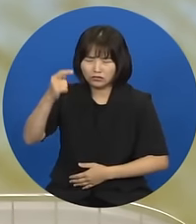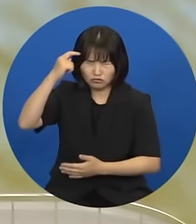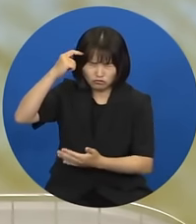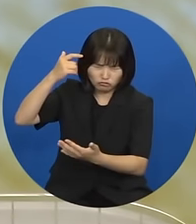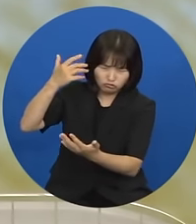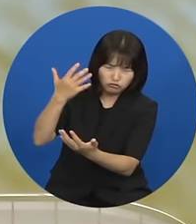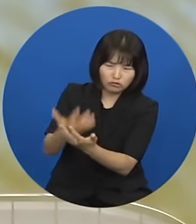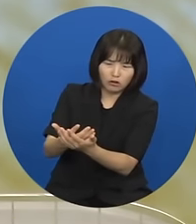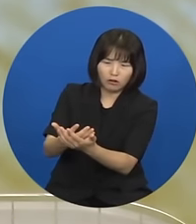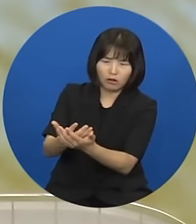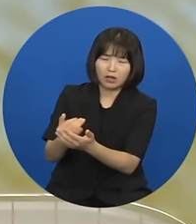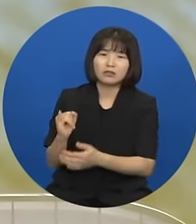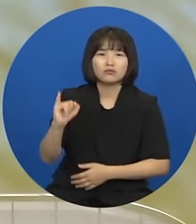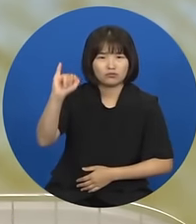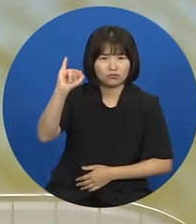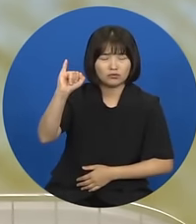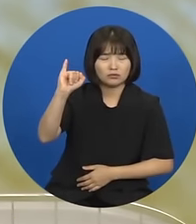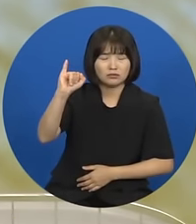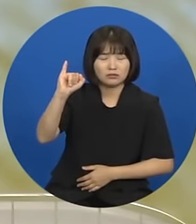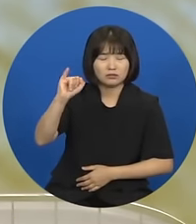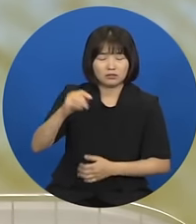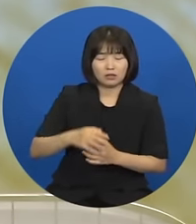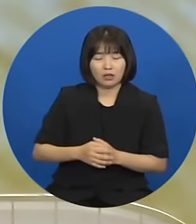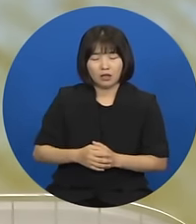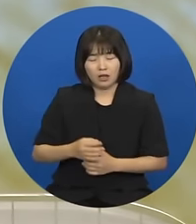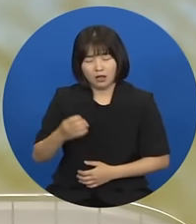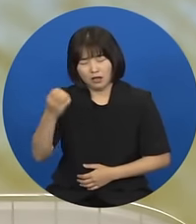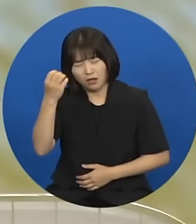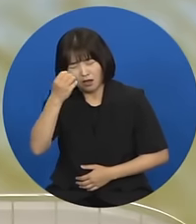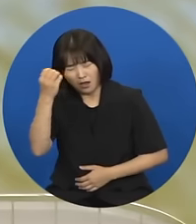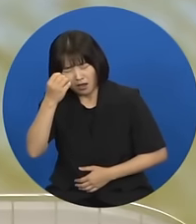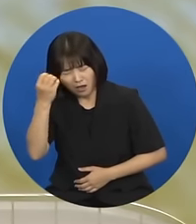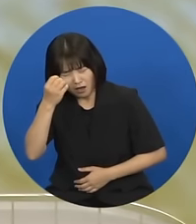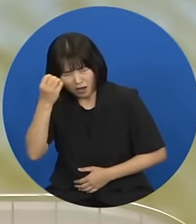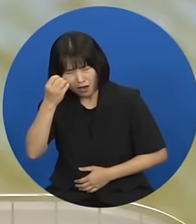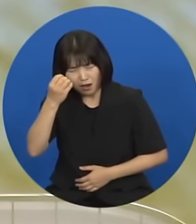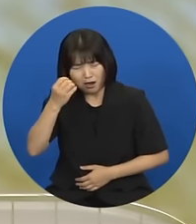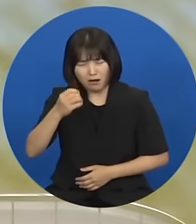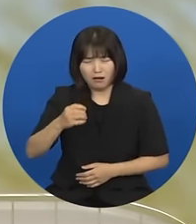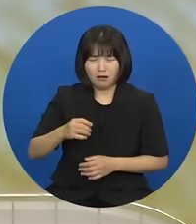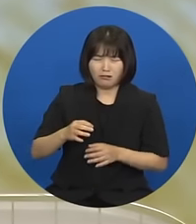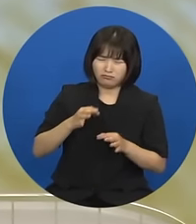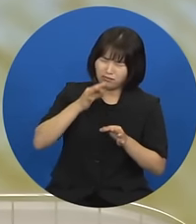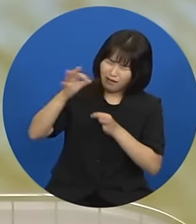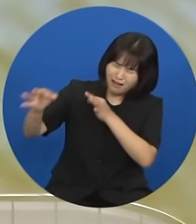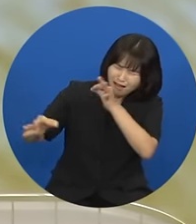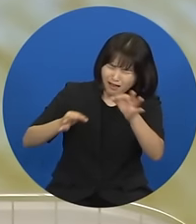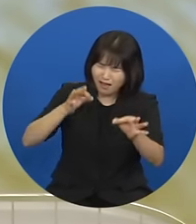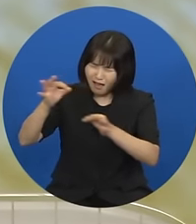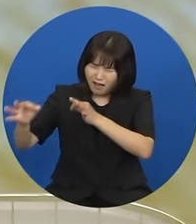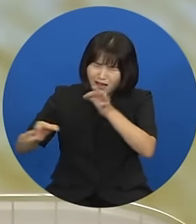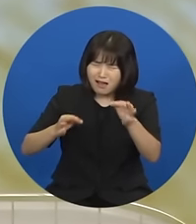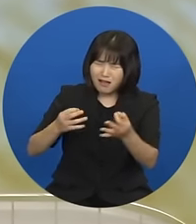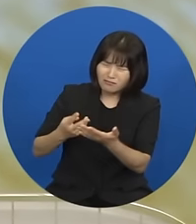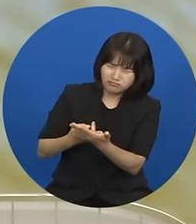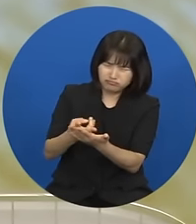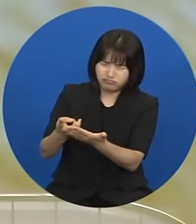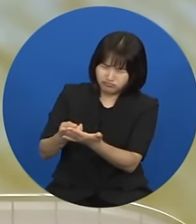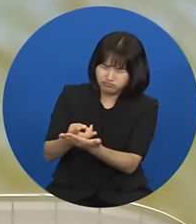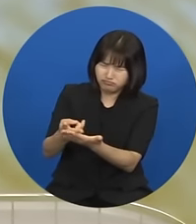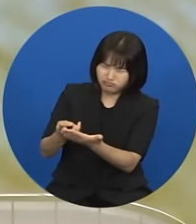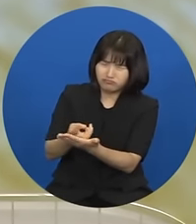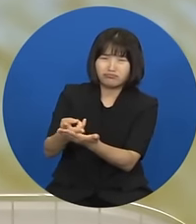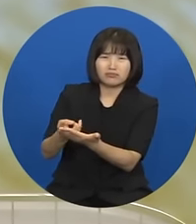누님께서 정신을 잃은 채로 무슨 소리인지 알 수 없는 비명을 지르고 또 그 발작하는